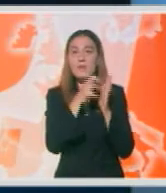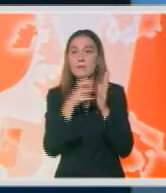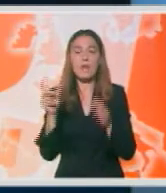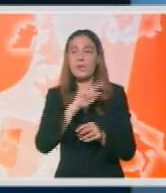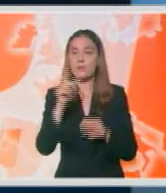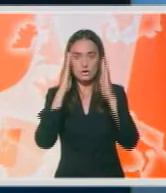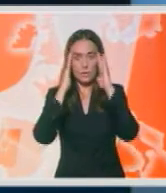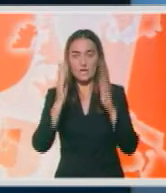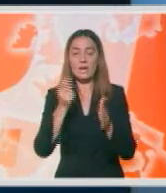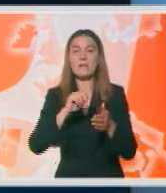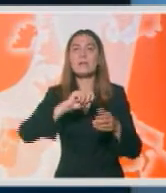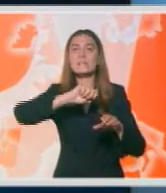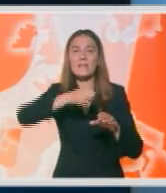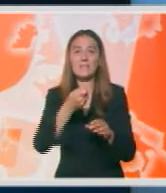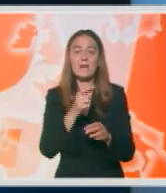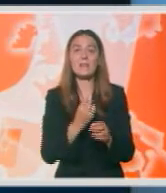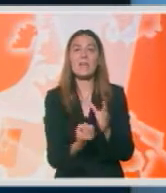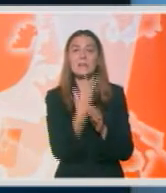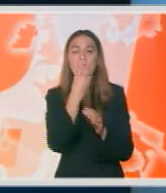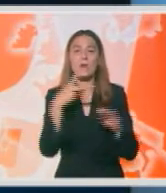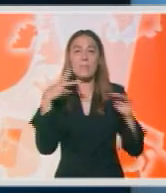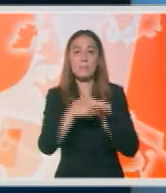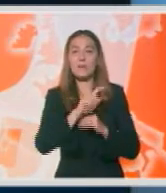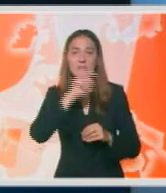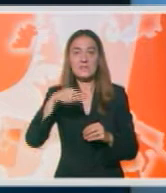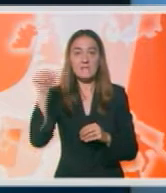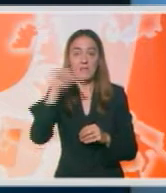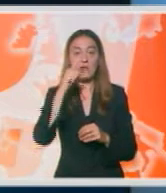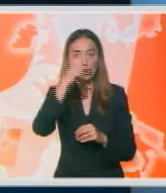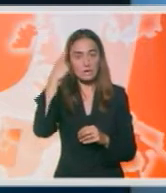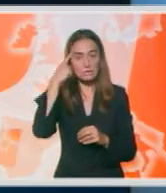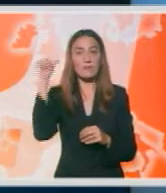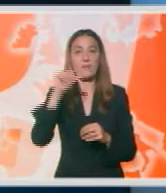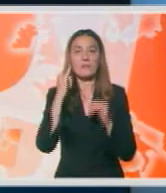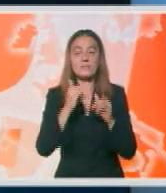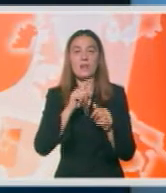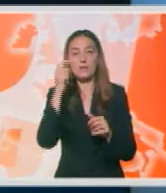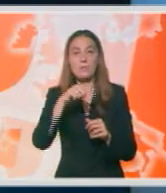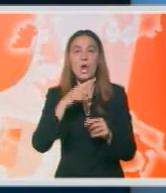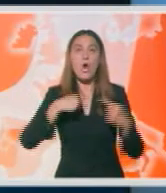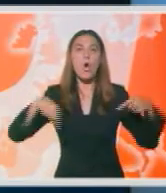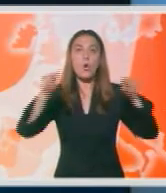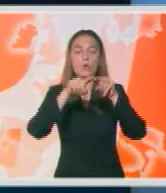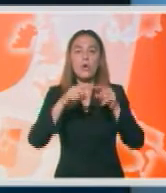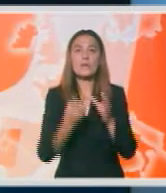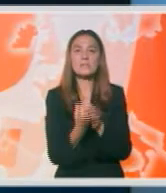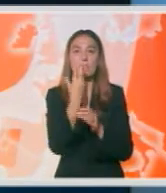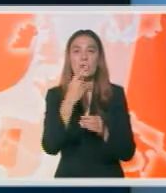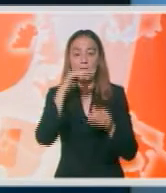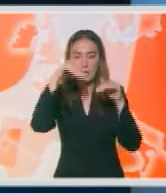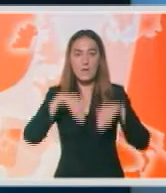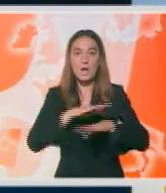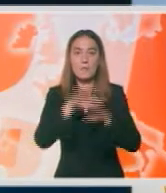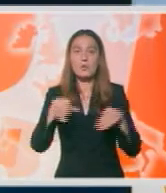nisu uvereni da je zatvaranje izvora zaustavilo isticanje nafte, jer kako oni smatraju, nafta sada ističe oko izvora, što bi morsko dno moglo